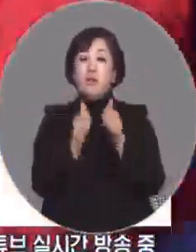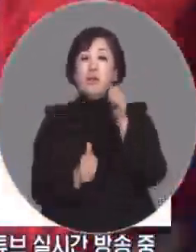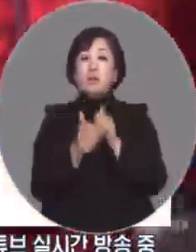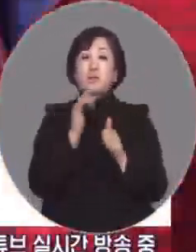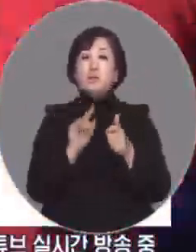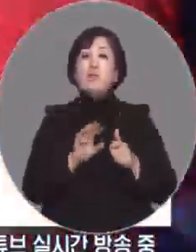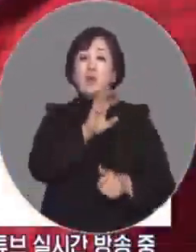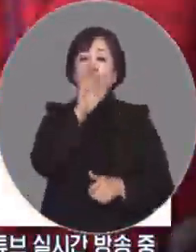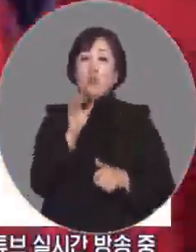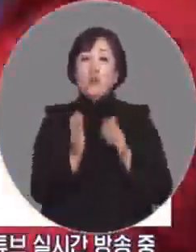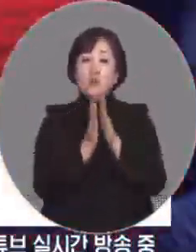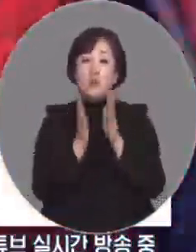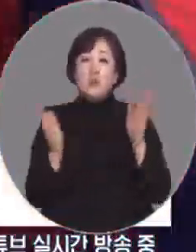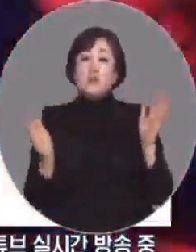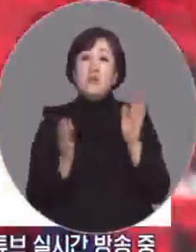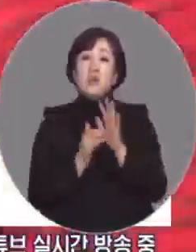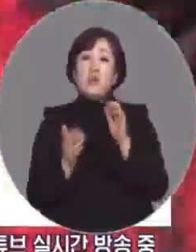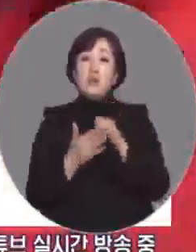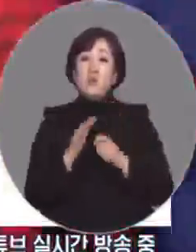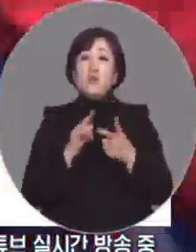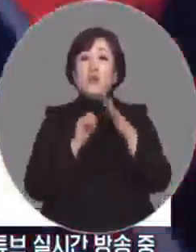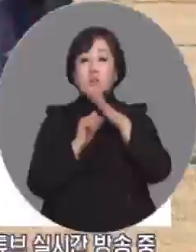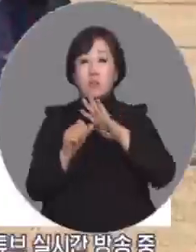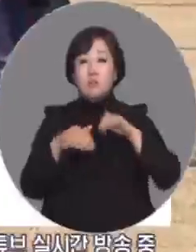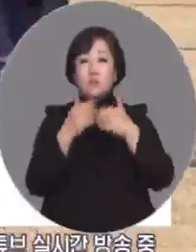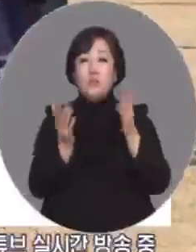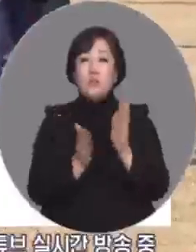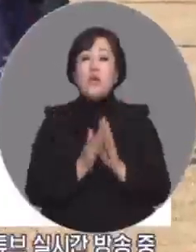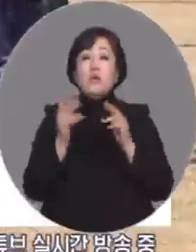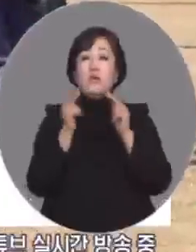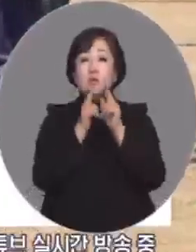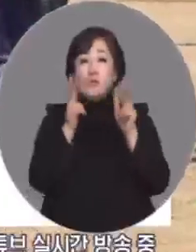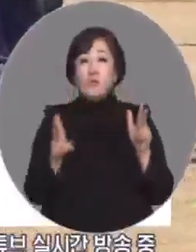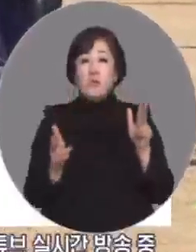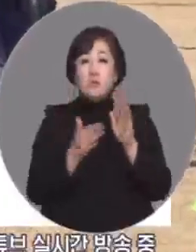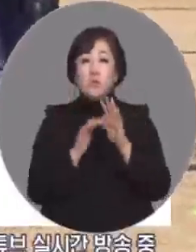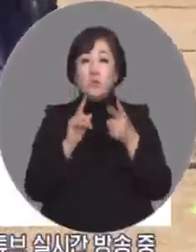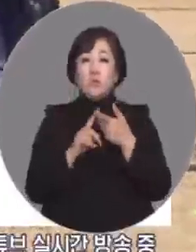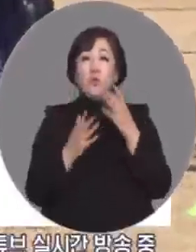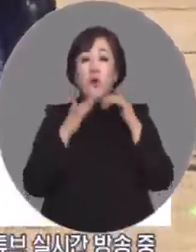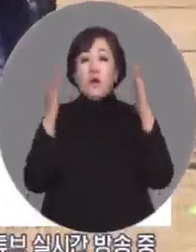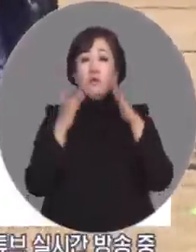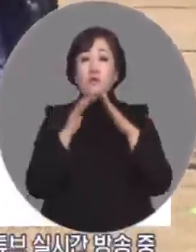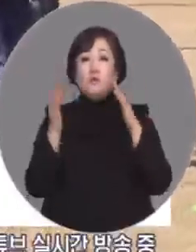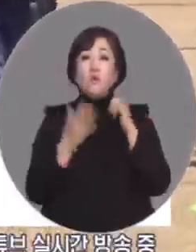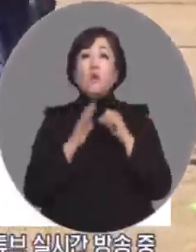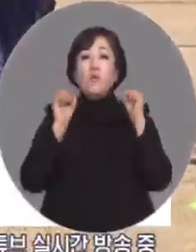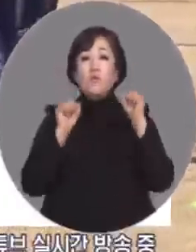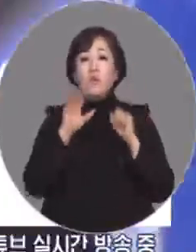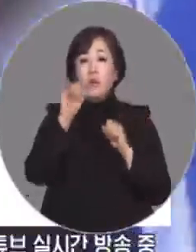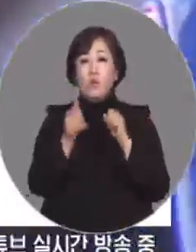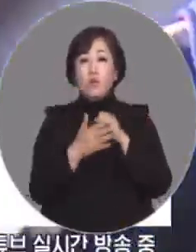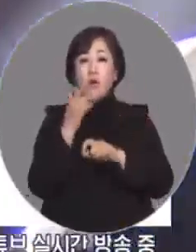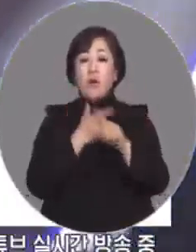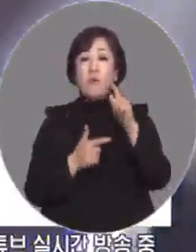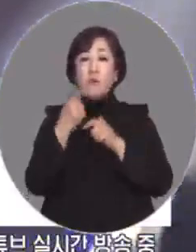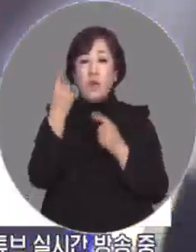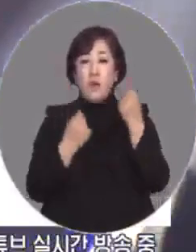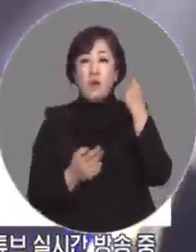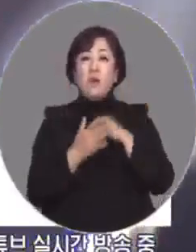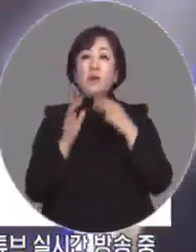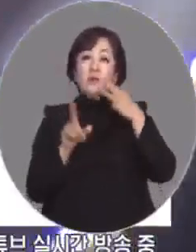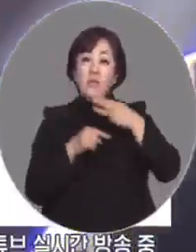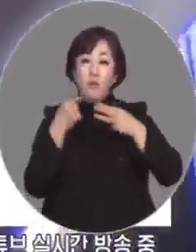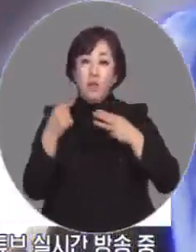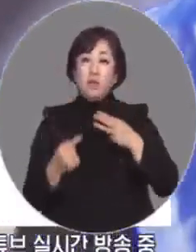위한 훈련에 들어갔습니다. 선수단은 앞으로 일주일간 집과 클럽하우스, 훈련장만 오가며 3월 1일 홈